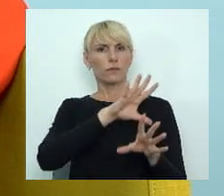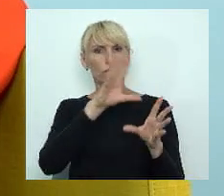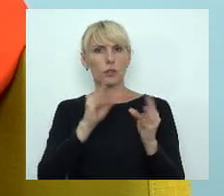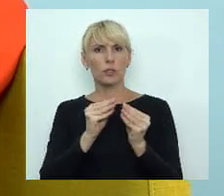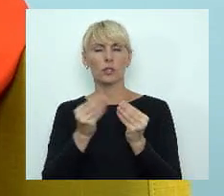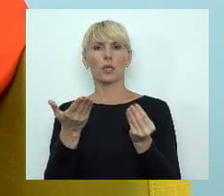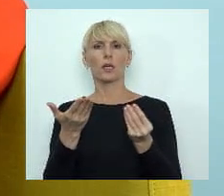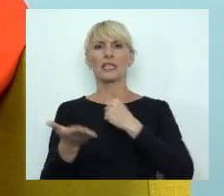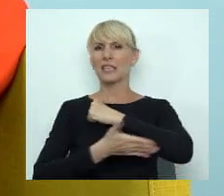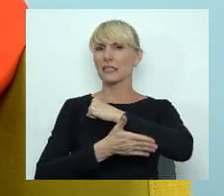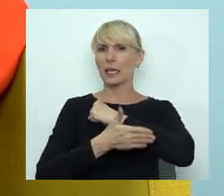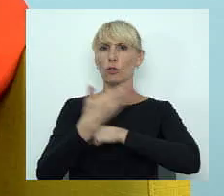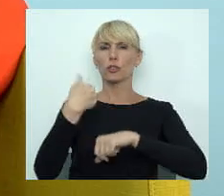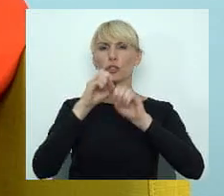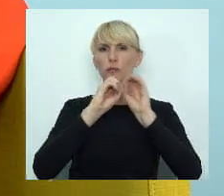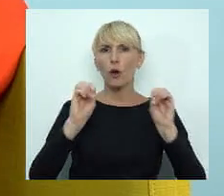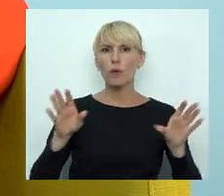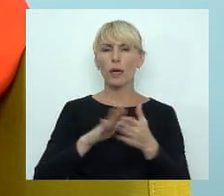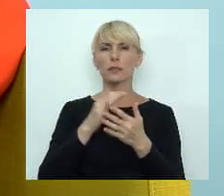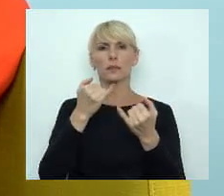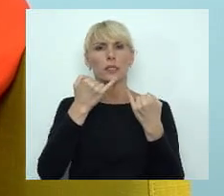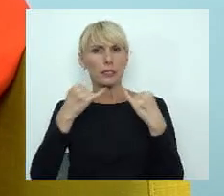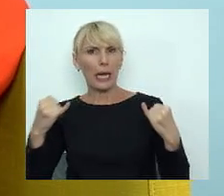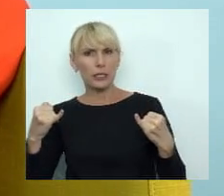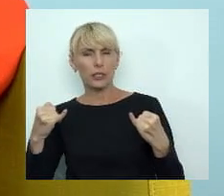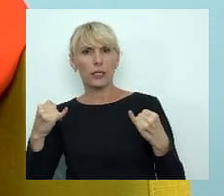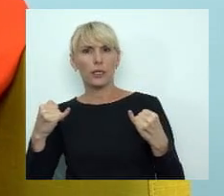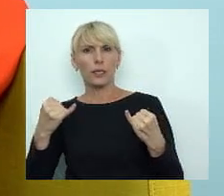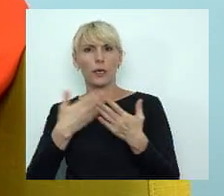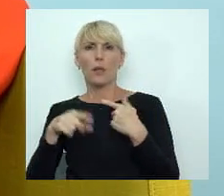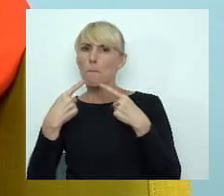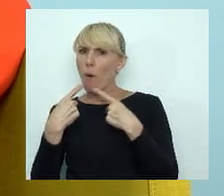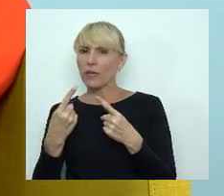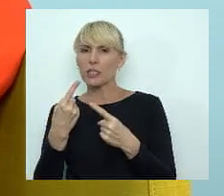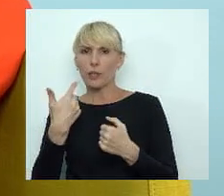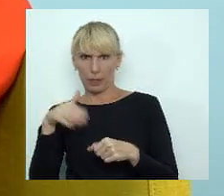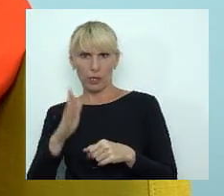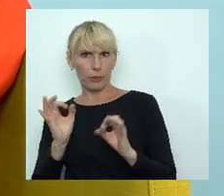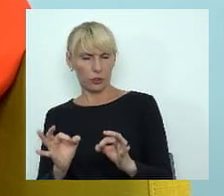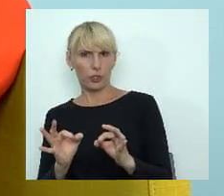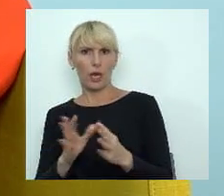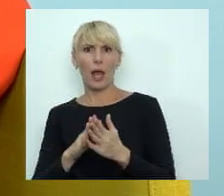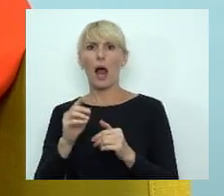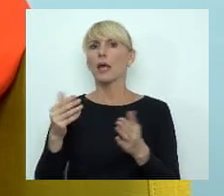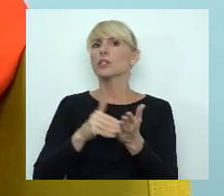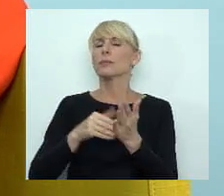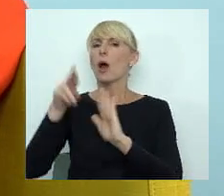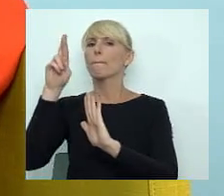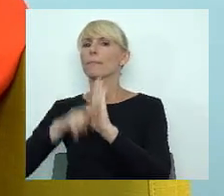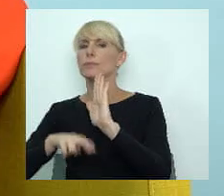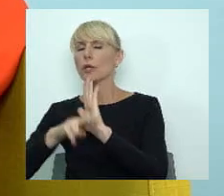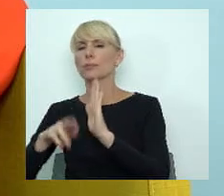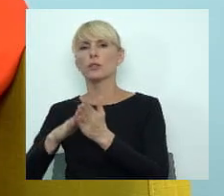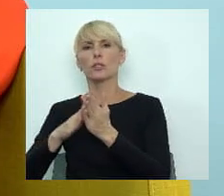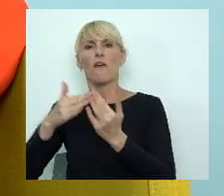udzielanych informacji. Część pewnie można było sformułować inaczej, ale przepisy brzmią tak, jak brzmią, więc tutaj nie ma z nimi dyskusji, po prostu powinniśmy sformułować